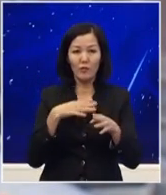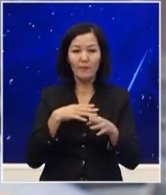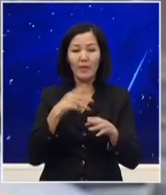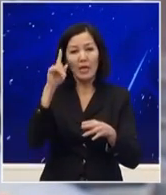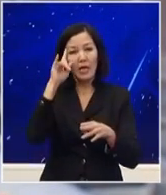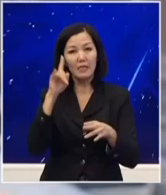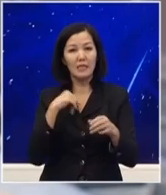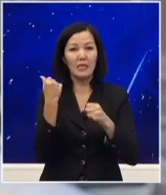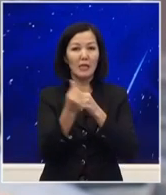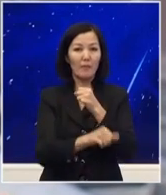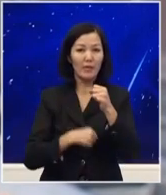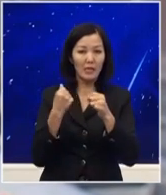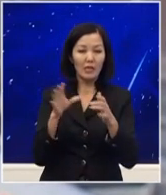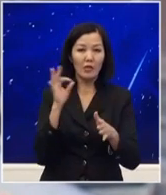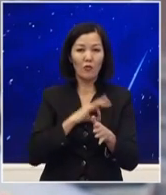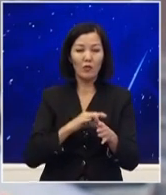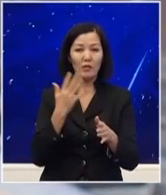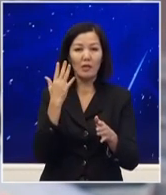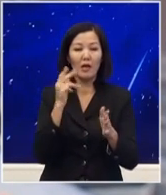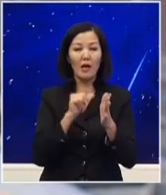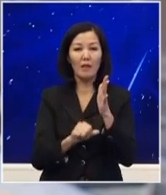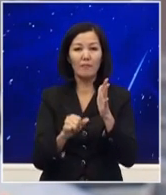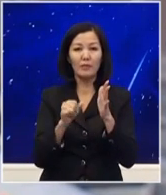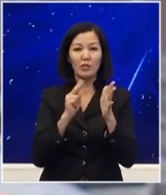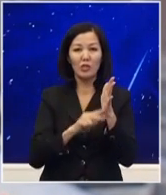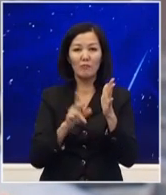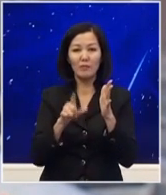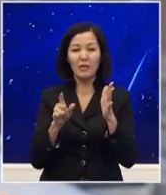қолданылды. 60-70 адам 5 ай бойында қызмет атқарды.